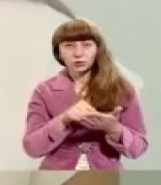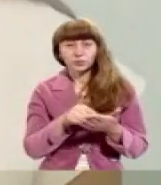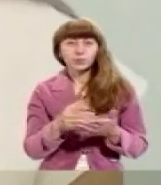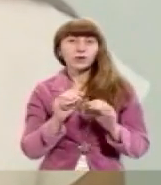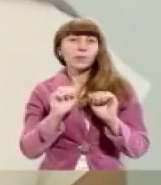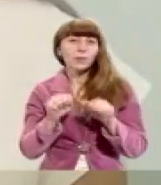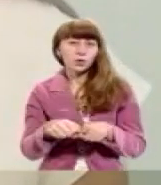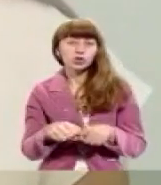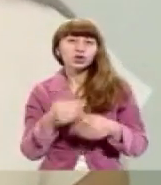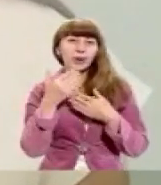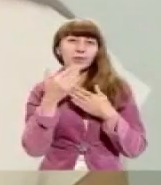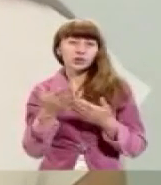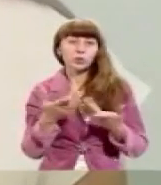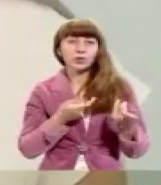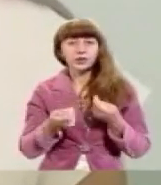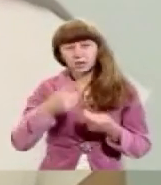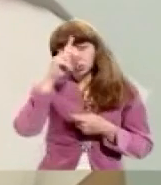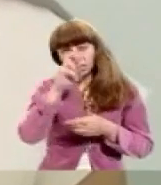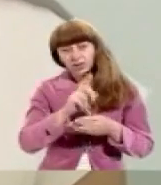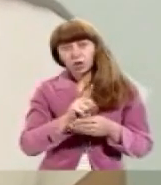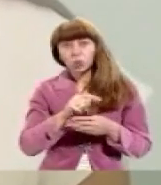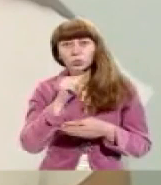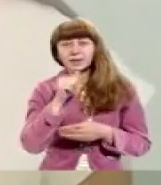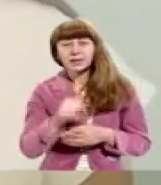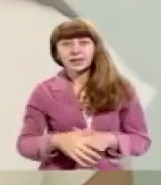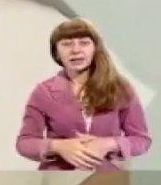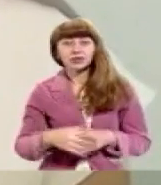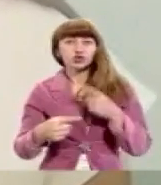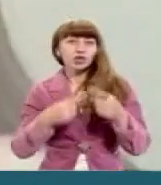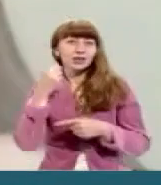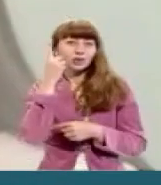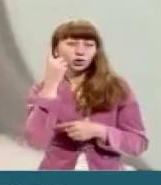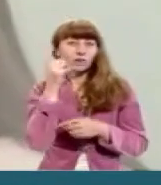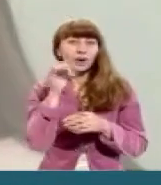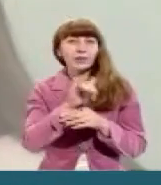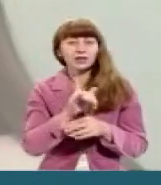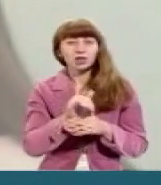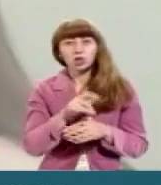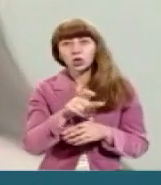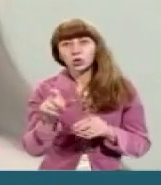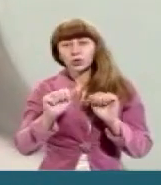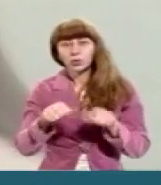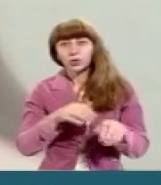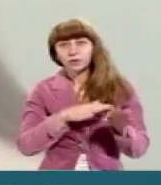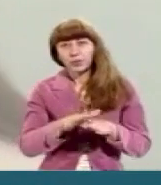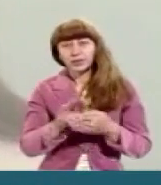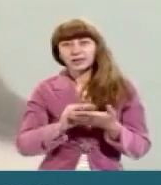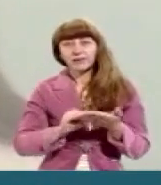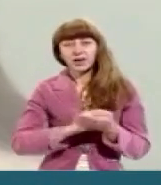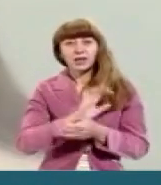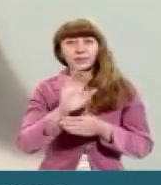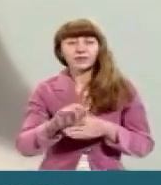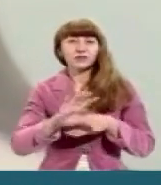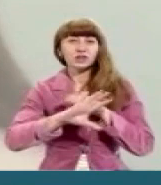государственных доходов. Осы мәселеге қатысты қандай да бір сұрақтарыңыз болса, Қостанай қаласы мемлекеттік кірістер басқармасына жүгінулеріңізге болады. Мобильді қосымша